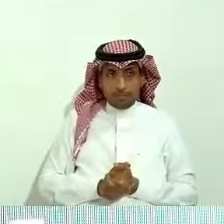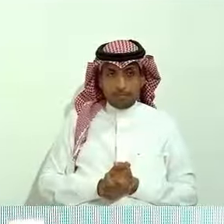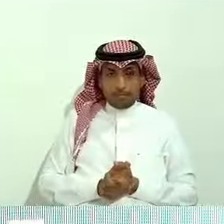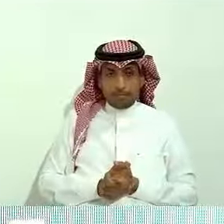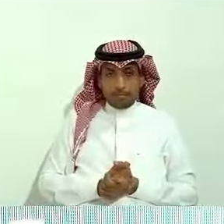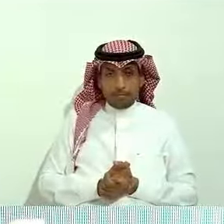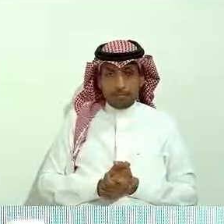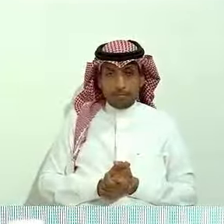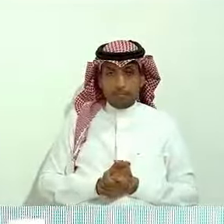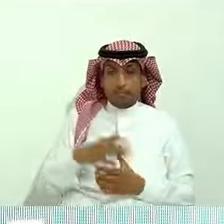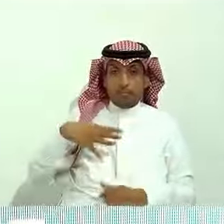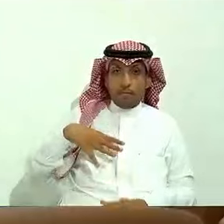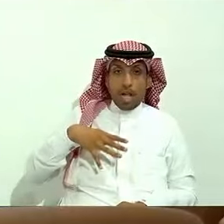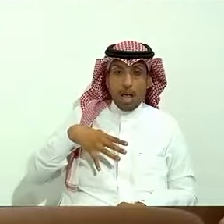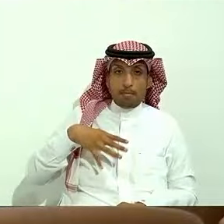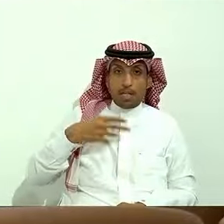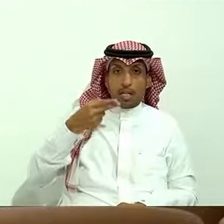الأمير عبد العزيز طلع